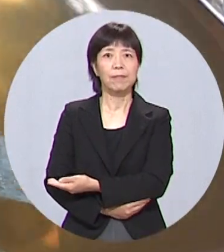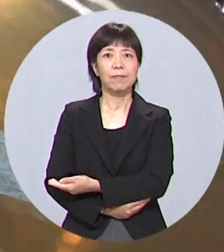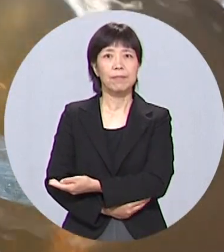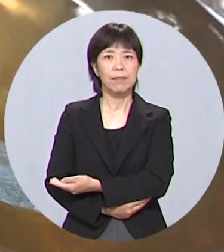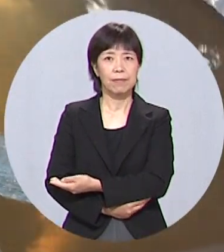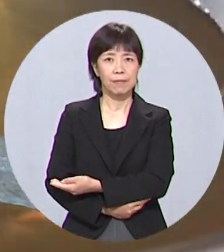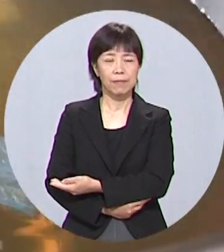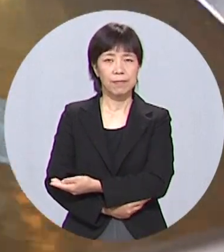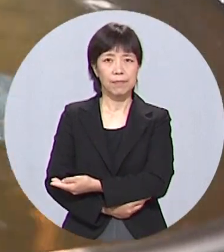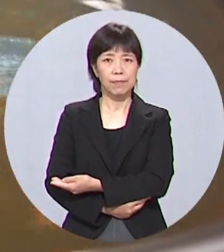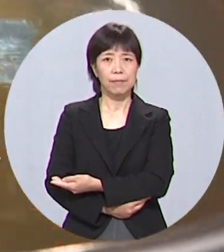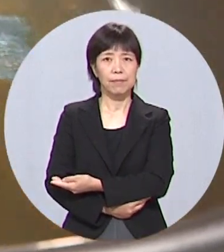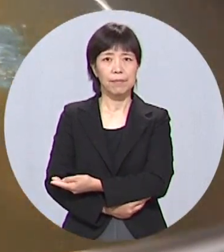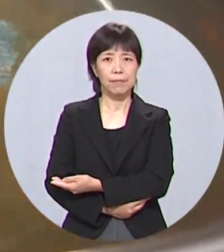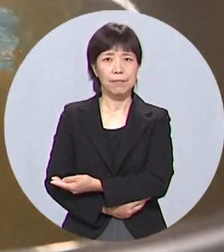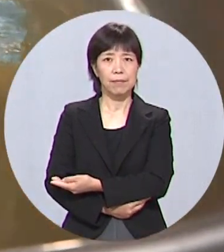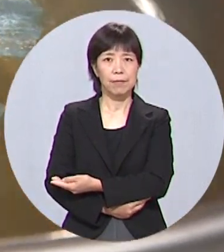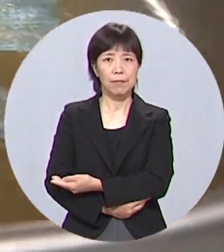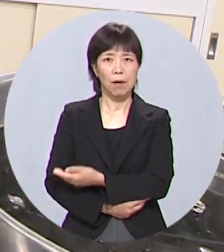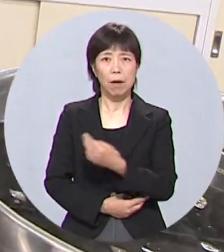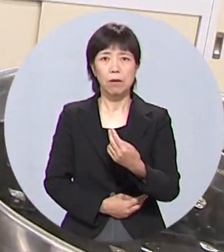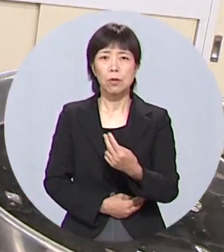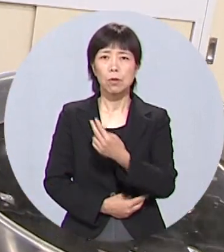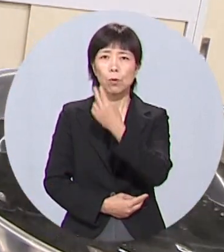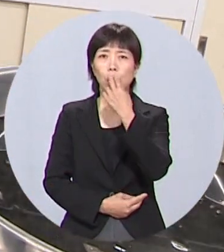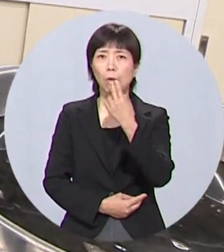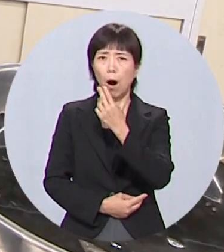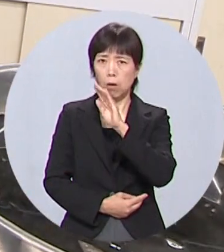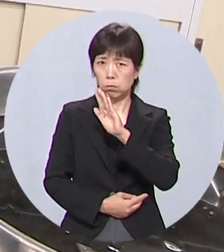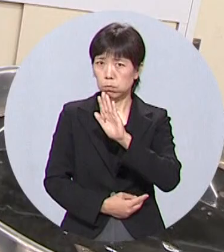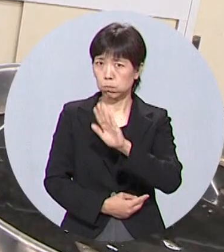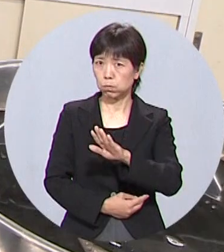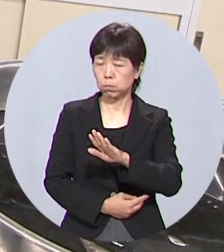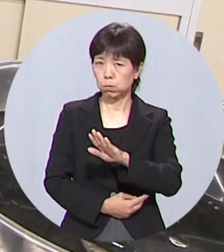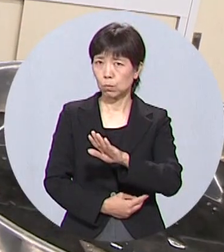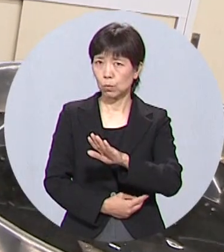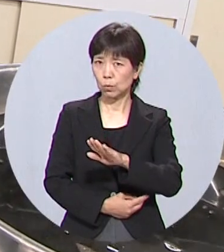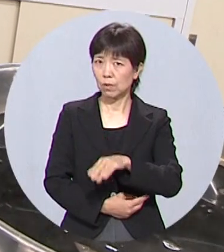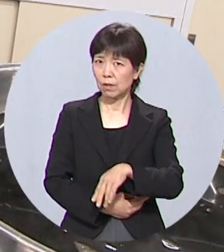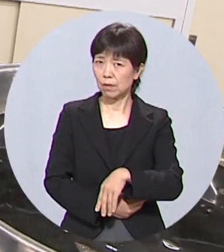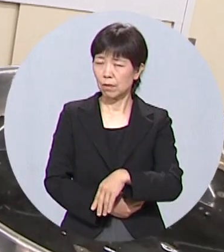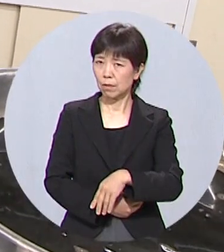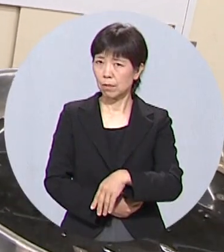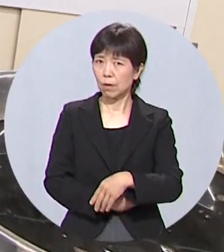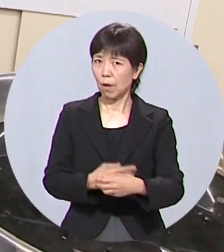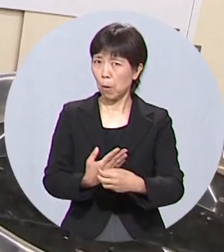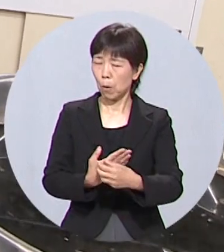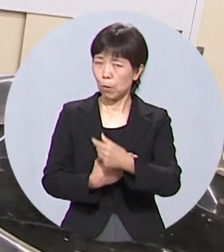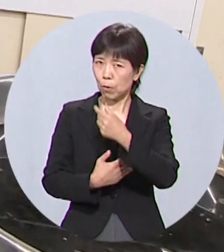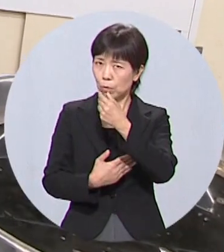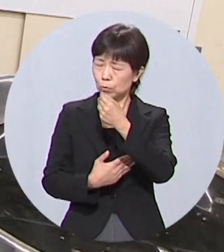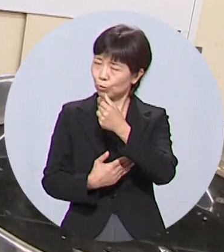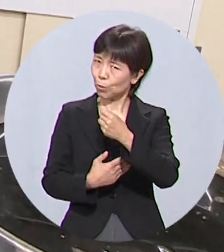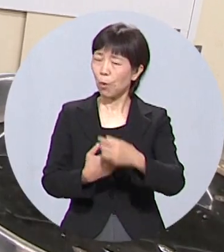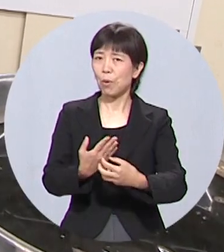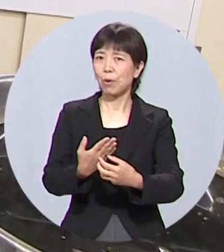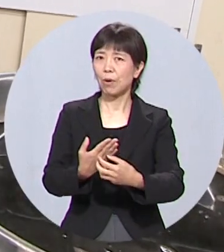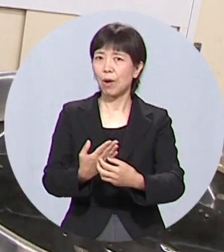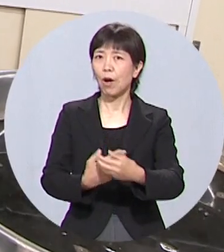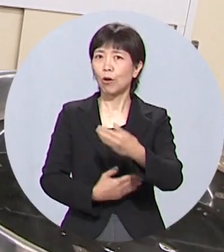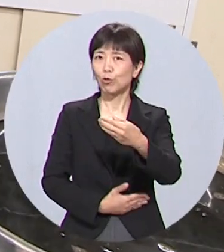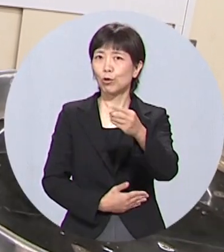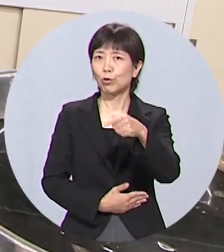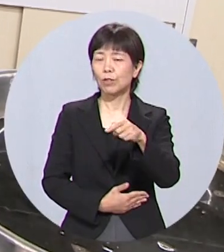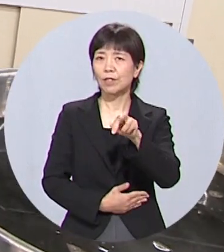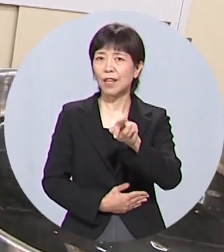なんか、 あ、匂いがしますね。 そうです ね、なんかいぶしたような、 そうですね、 うん、なんか燻製